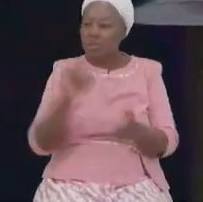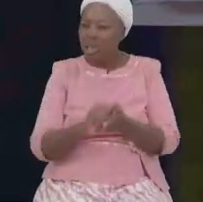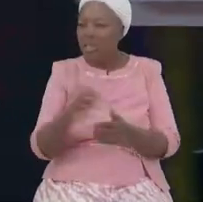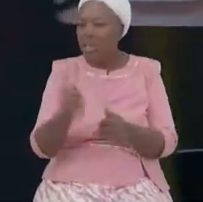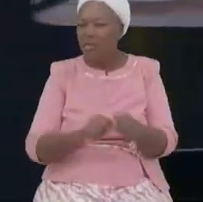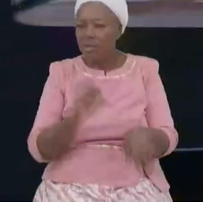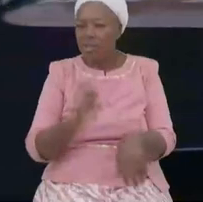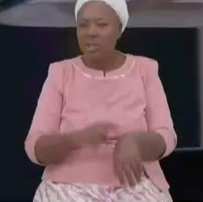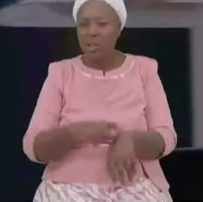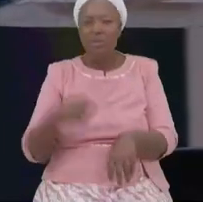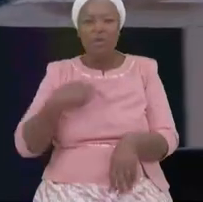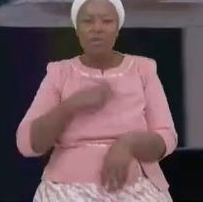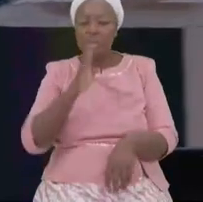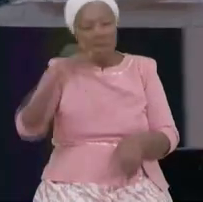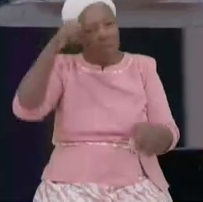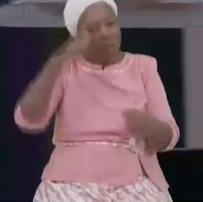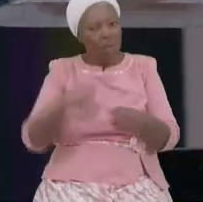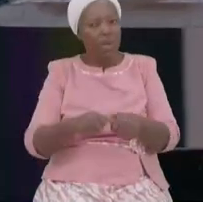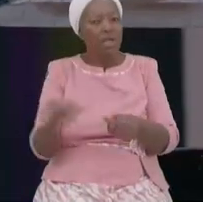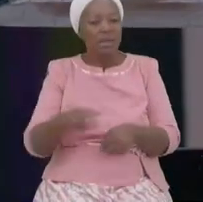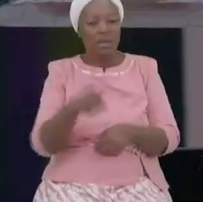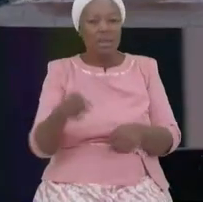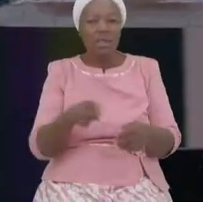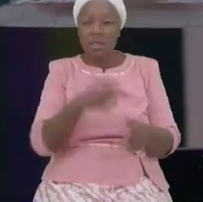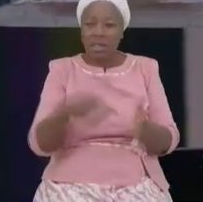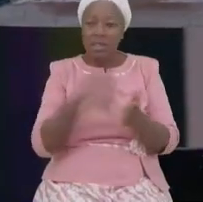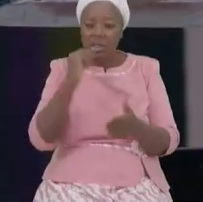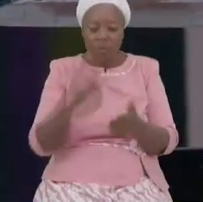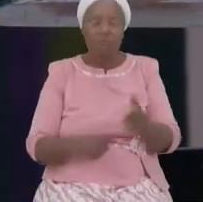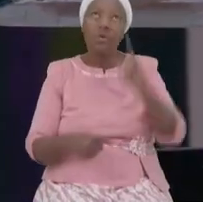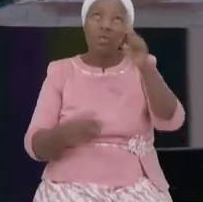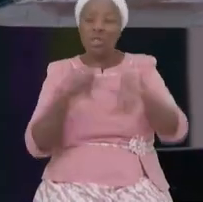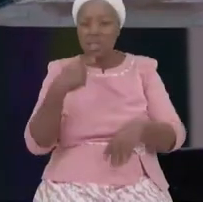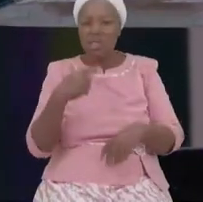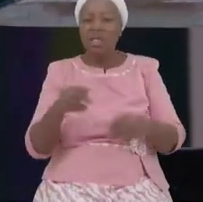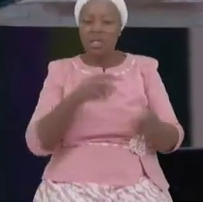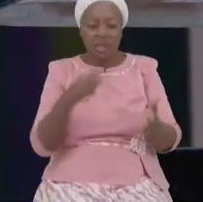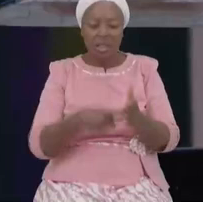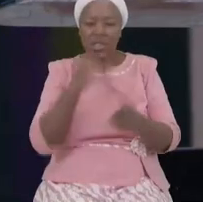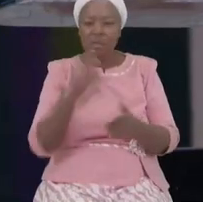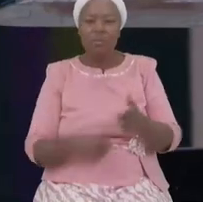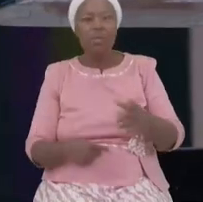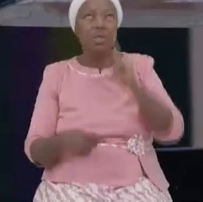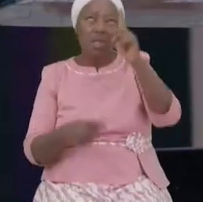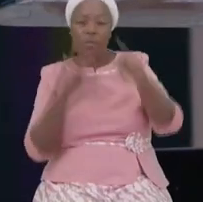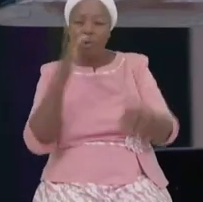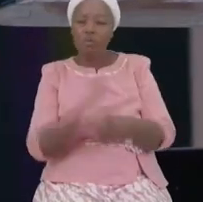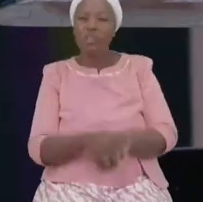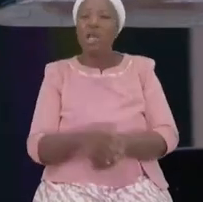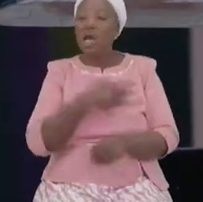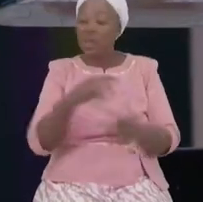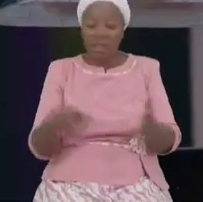moment, nous puissions nous rappeler, voici ce qu'il a dit, voici ce qu'il a promis, et